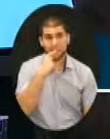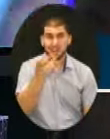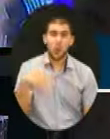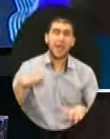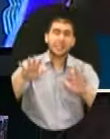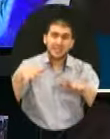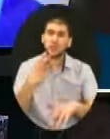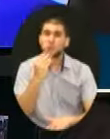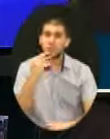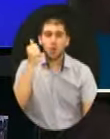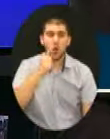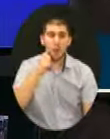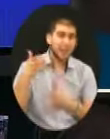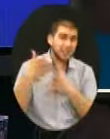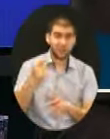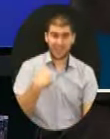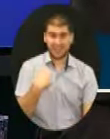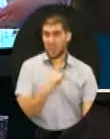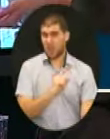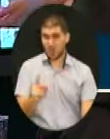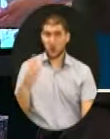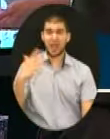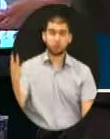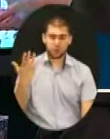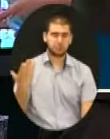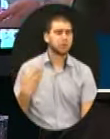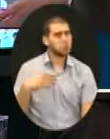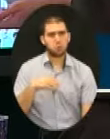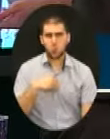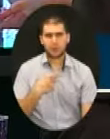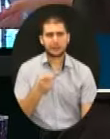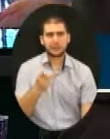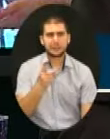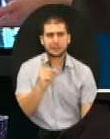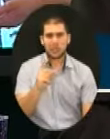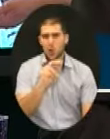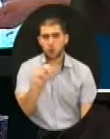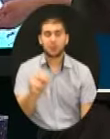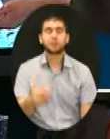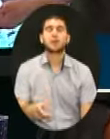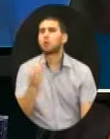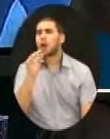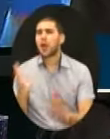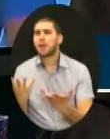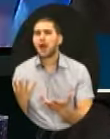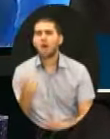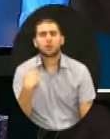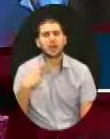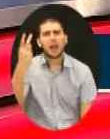עוד 10,000 יהודים כל יום, ויהודה גליק לא ייכנס להר הבית עוד הרבה שנים, זה לא העניין. העניין הוא שהר הבית... לא,